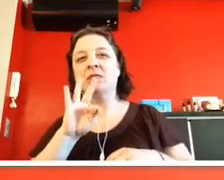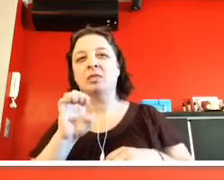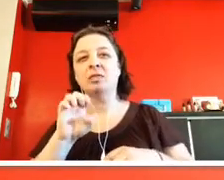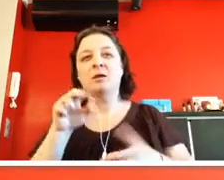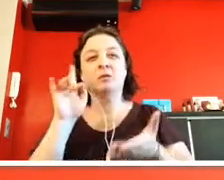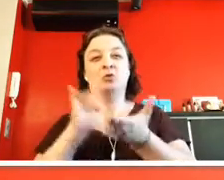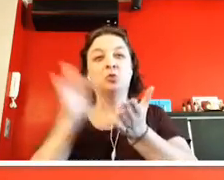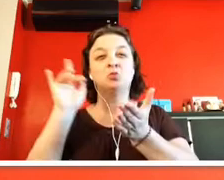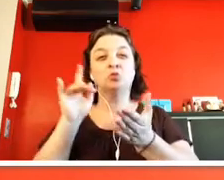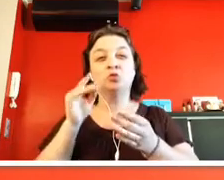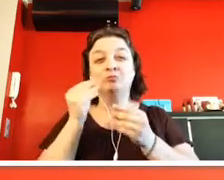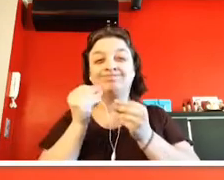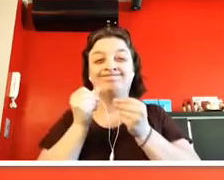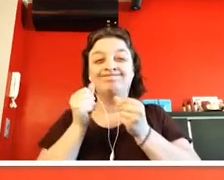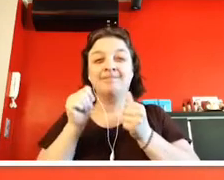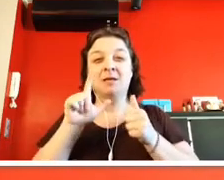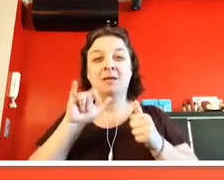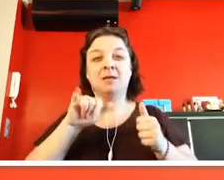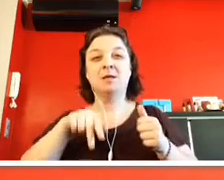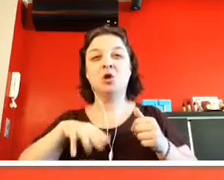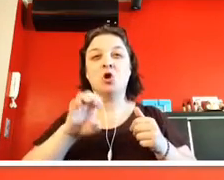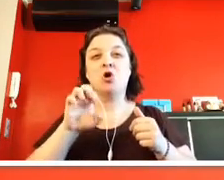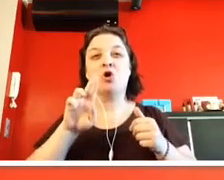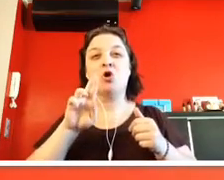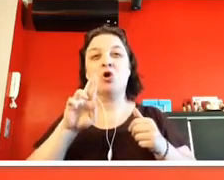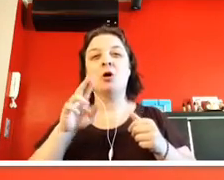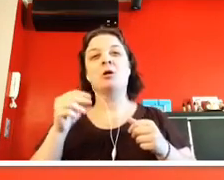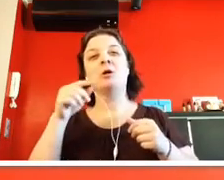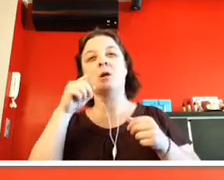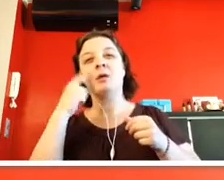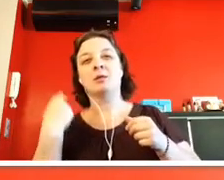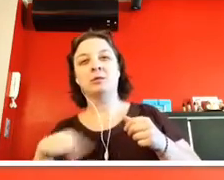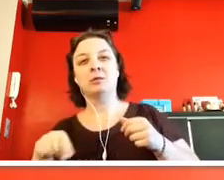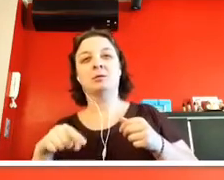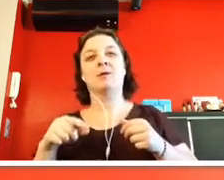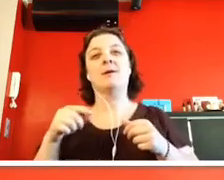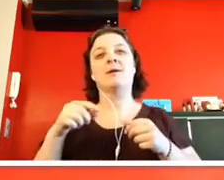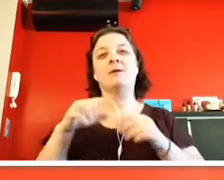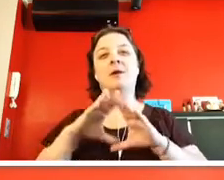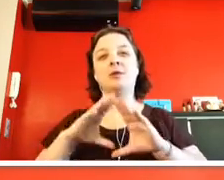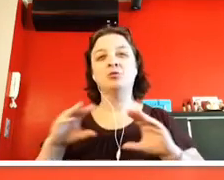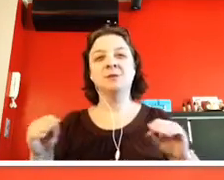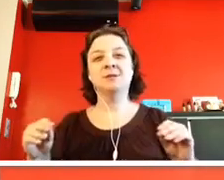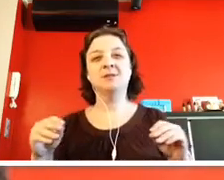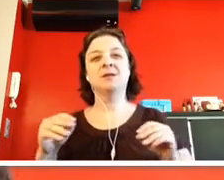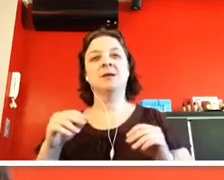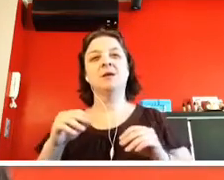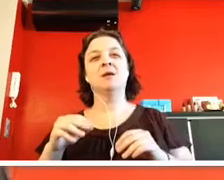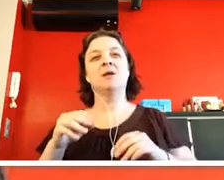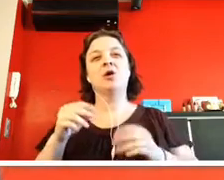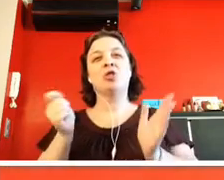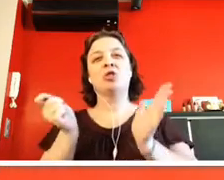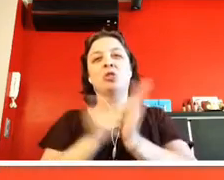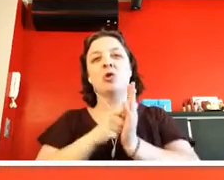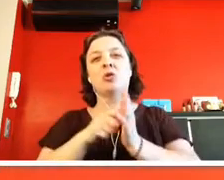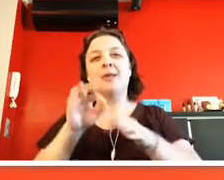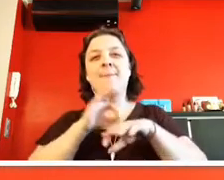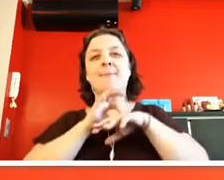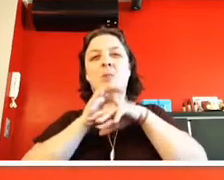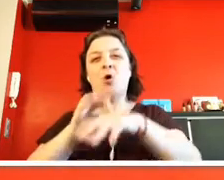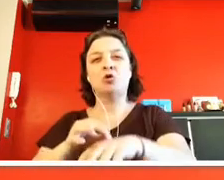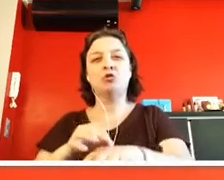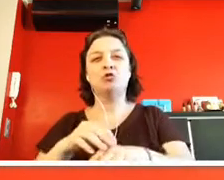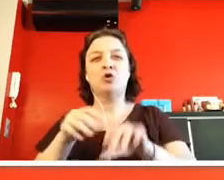confite, touche subtile de liqueur, caramel adouci, note acide apportant cette